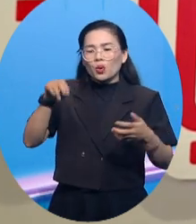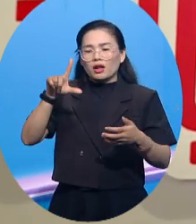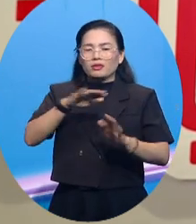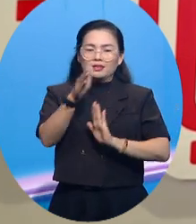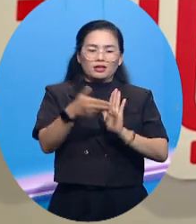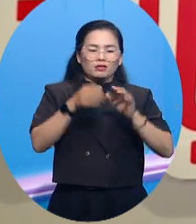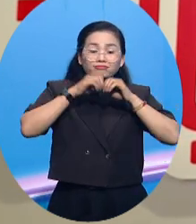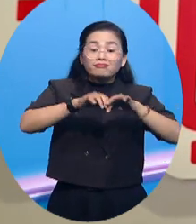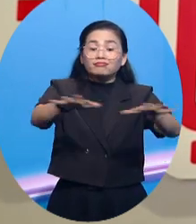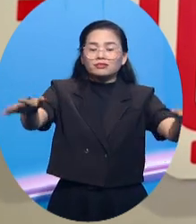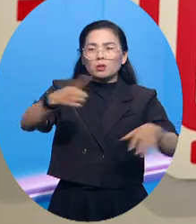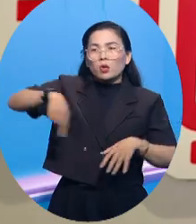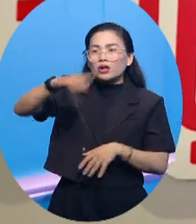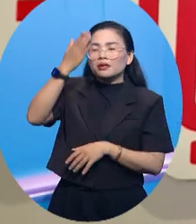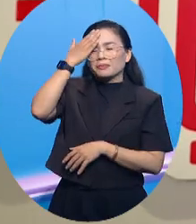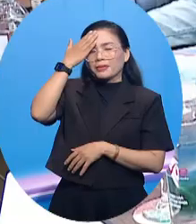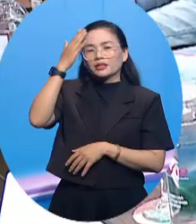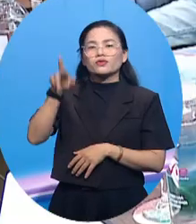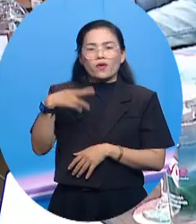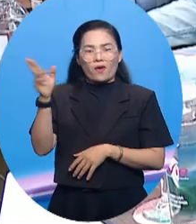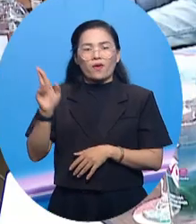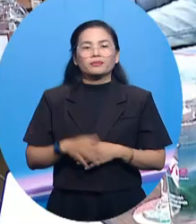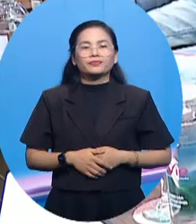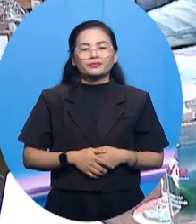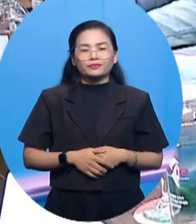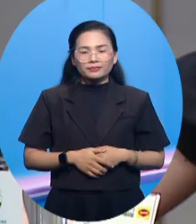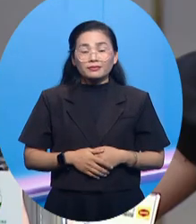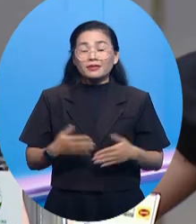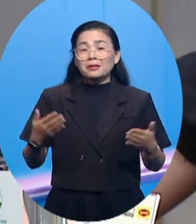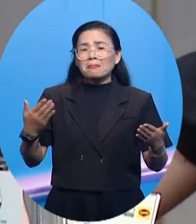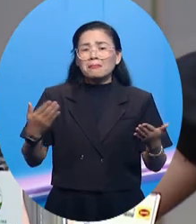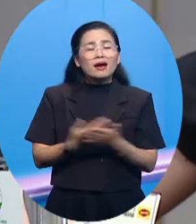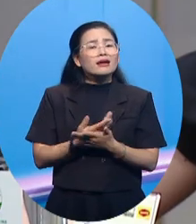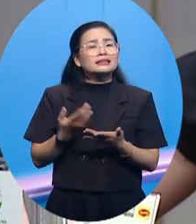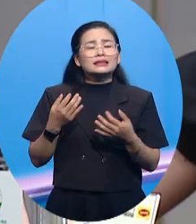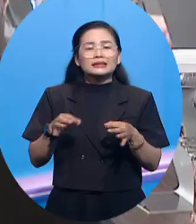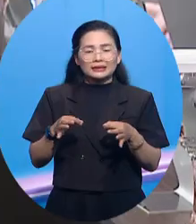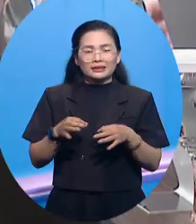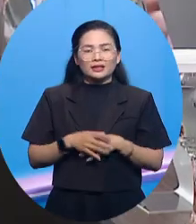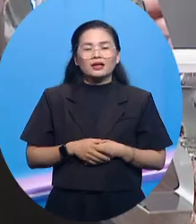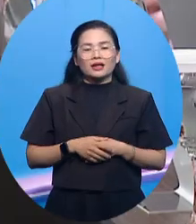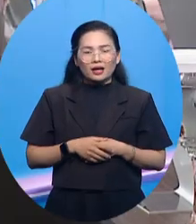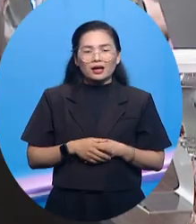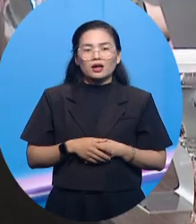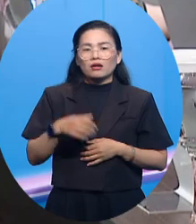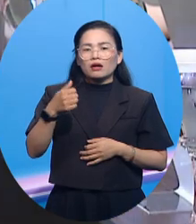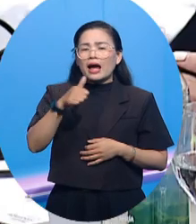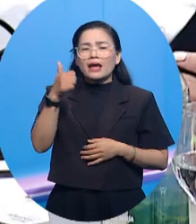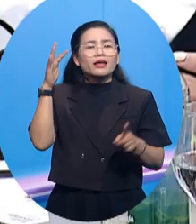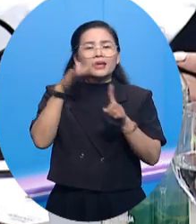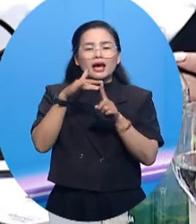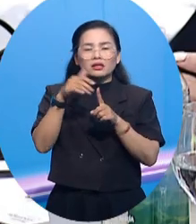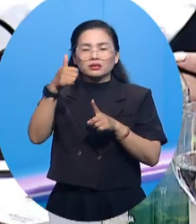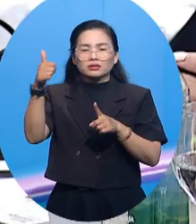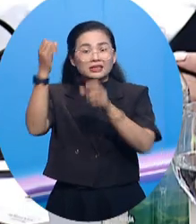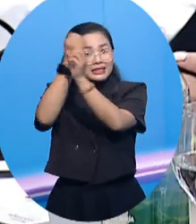qua sự biến tấu và món ăn đến với nhiều người tiêu dụng khác thêm một điểm mới của chương trình năm 2024 là sự tham gia của các nhà